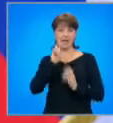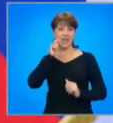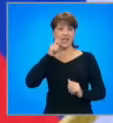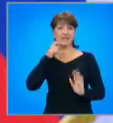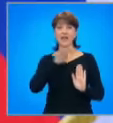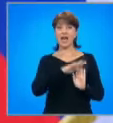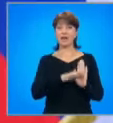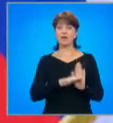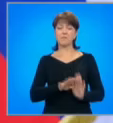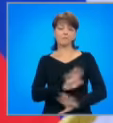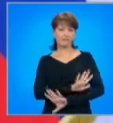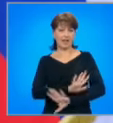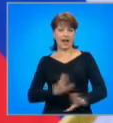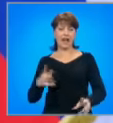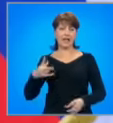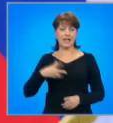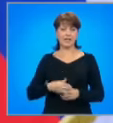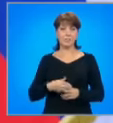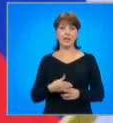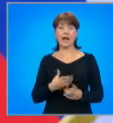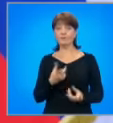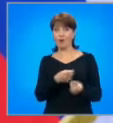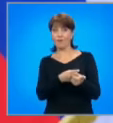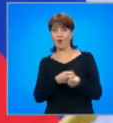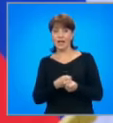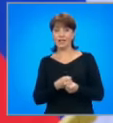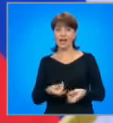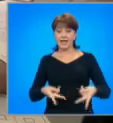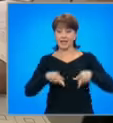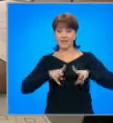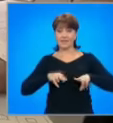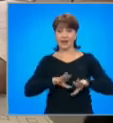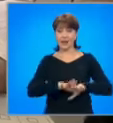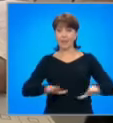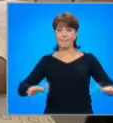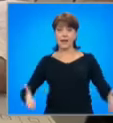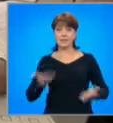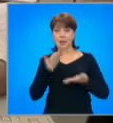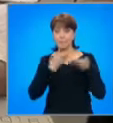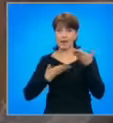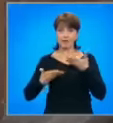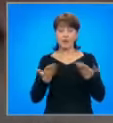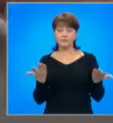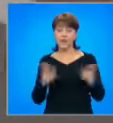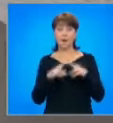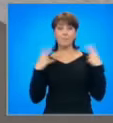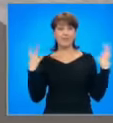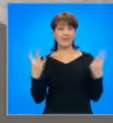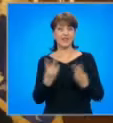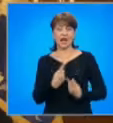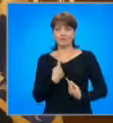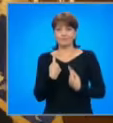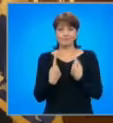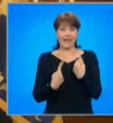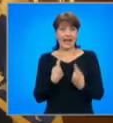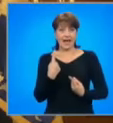режим незабавно да прекрати огъня и да се върне на масата на преговорите. Остри реакции по света. Украина